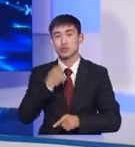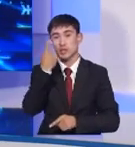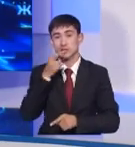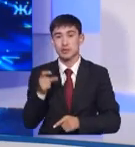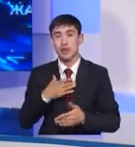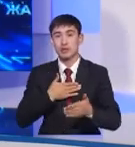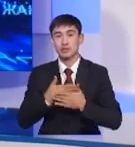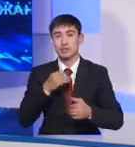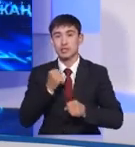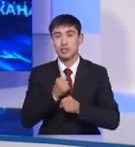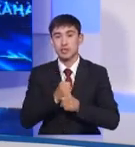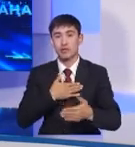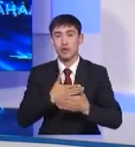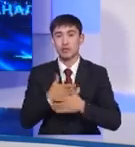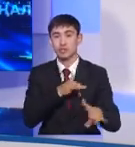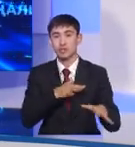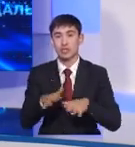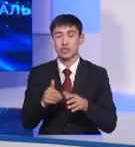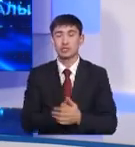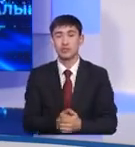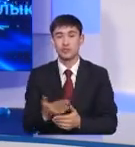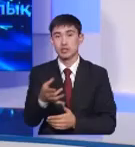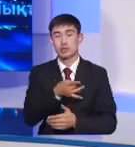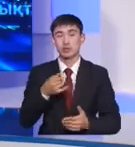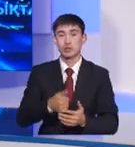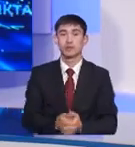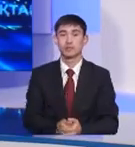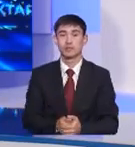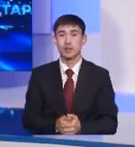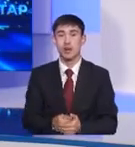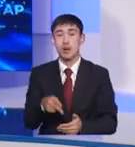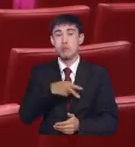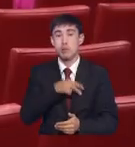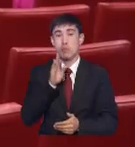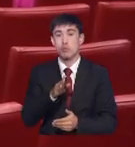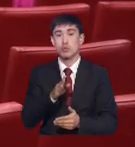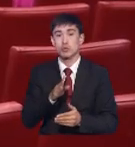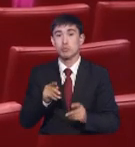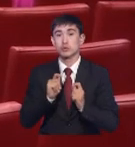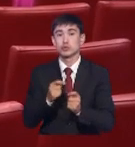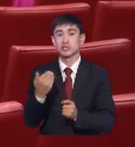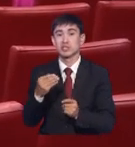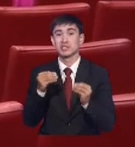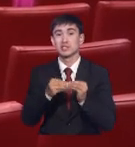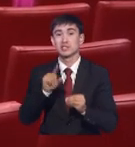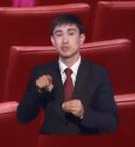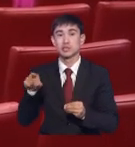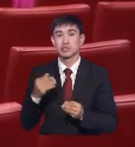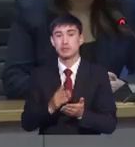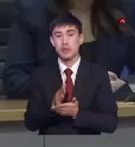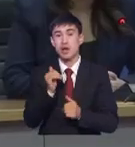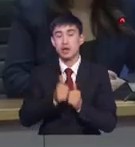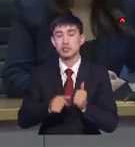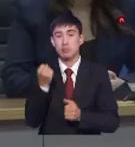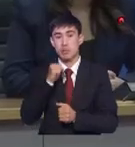юридические лица, активно занимающиеся волонтерской деятельностью в нашем регионе. Премия будет присуждена по 10 номинациям,